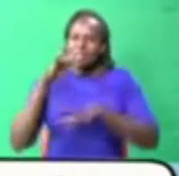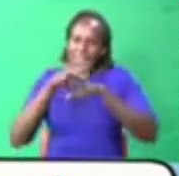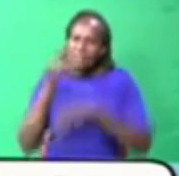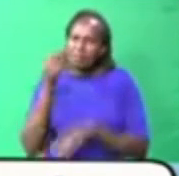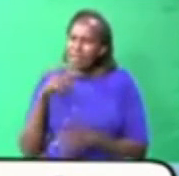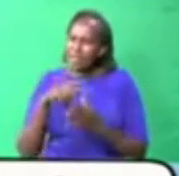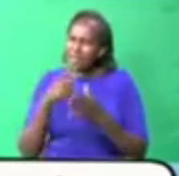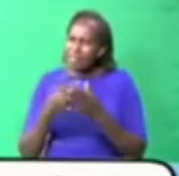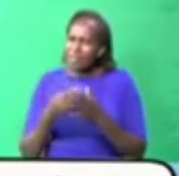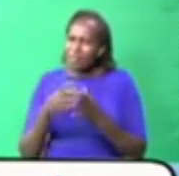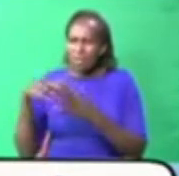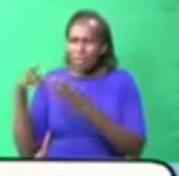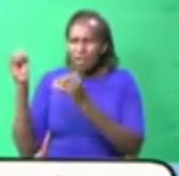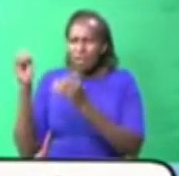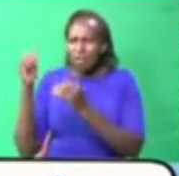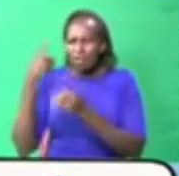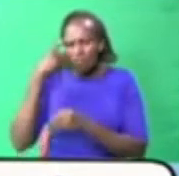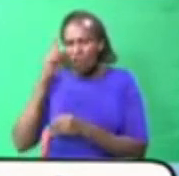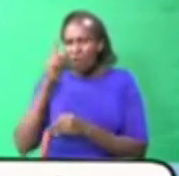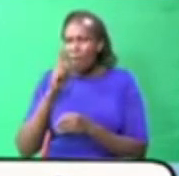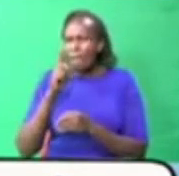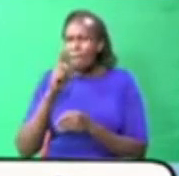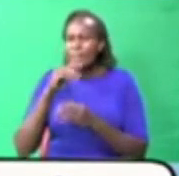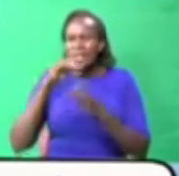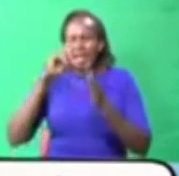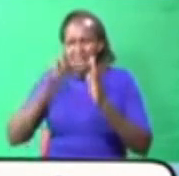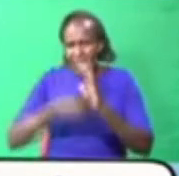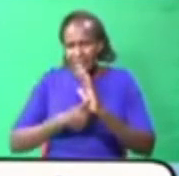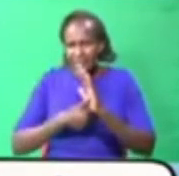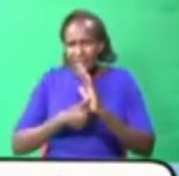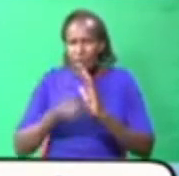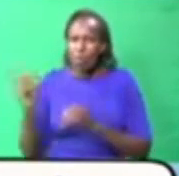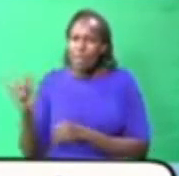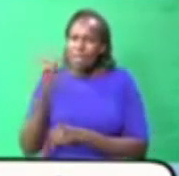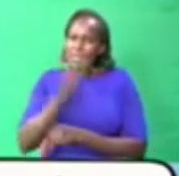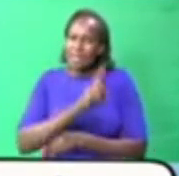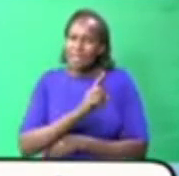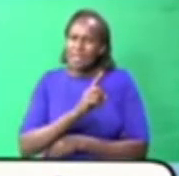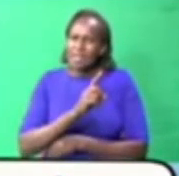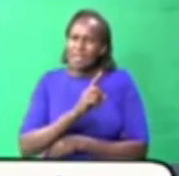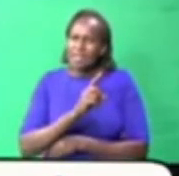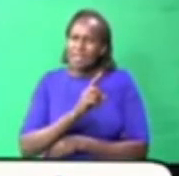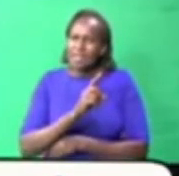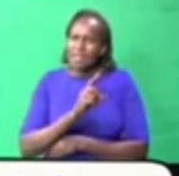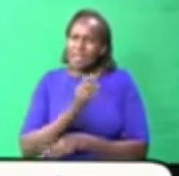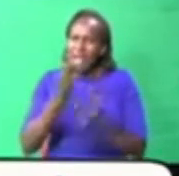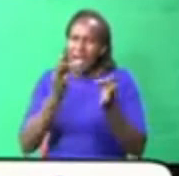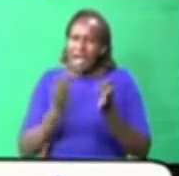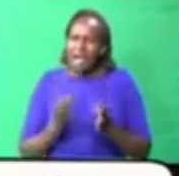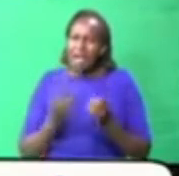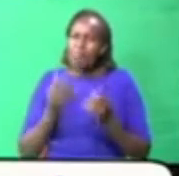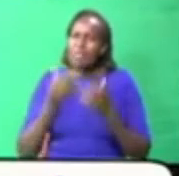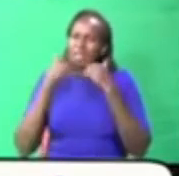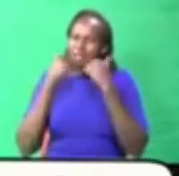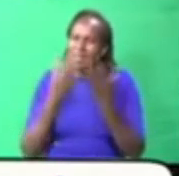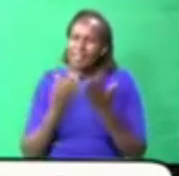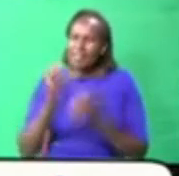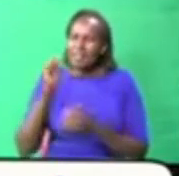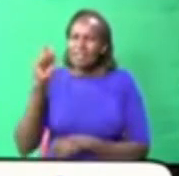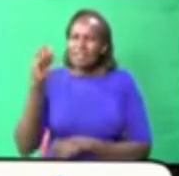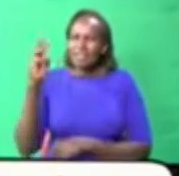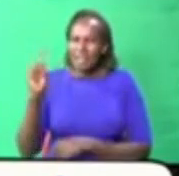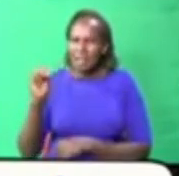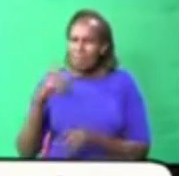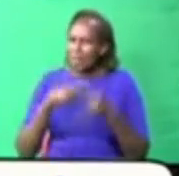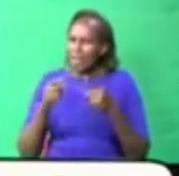Then we went on for a while. Baadaye siku moja na account haiko na kitu, niko na ka ATM lakini